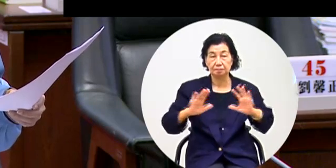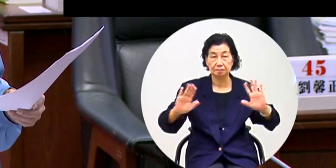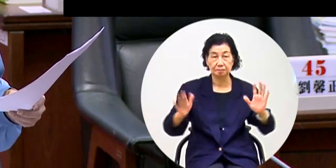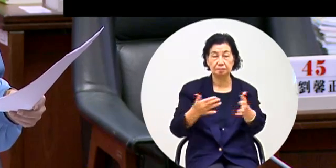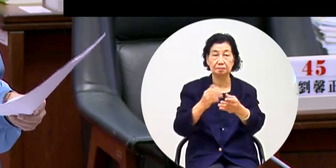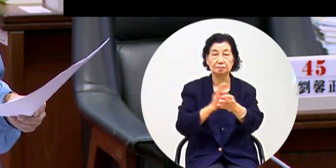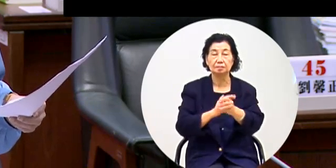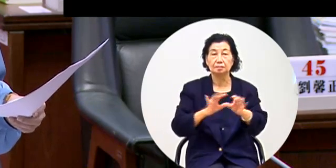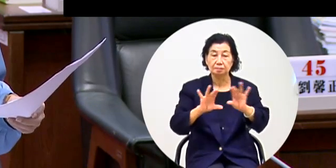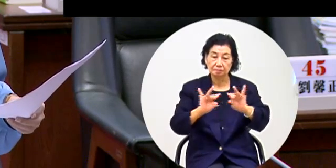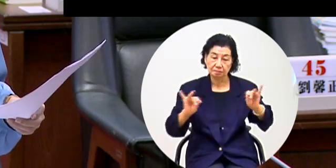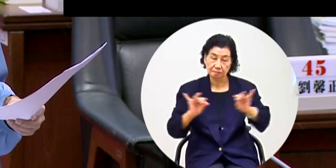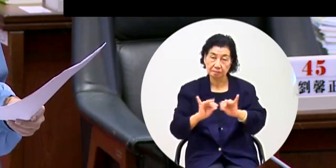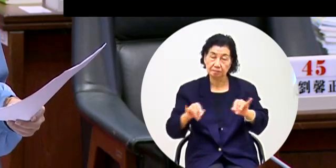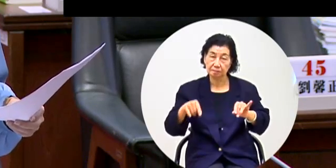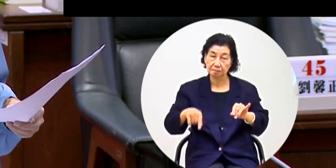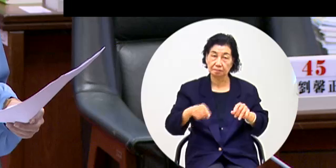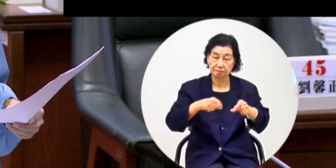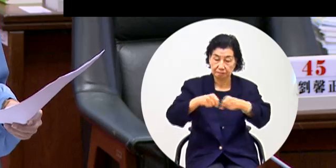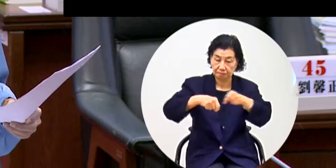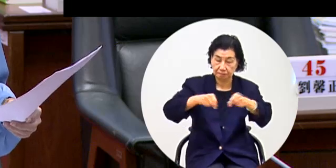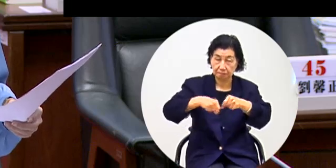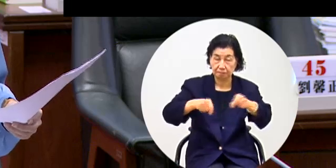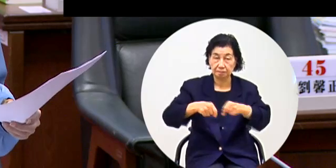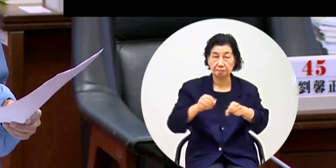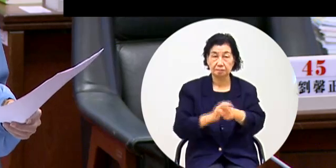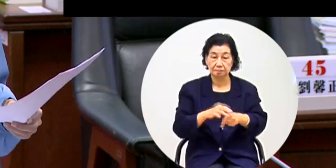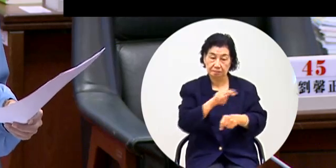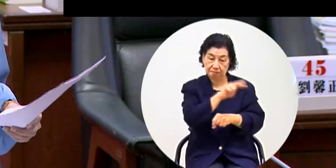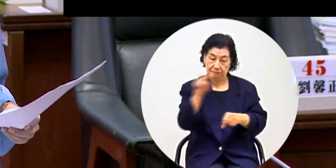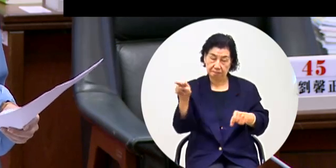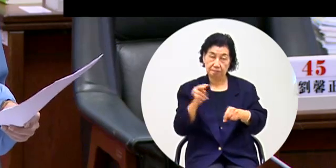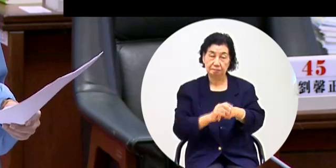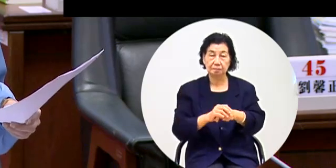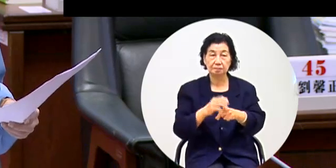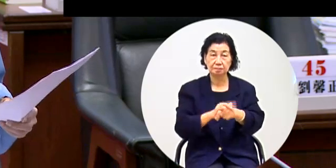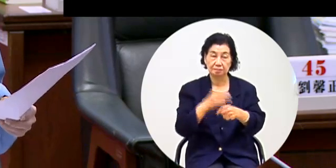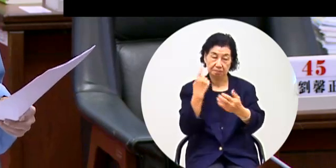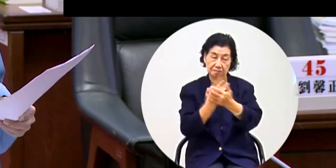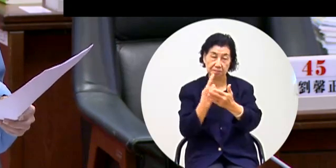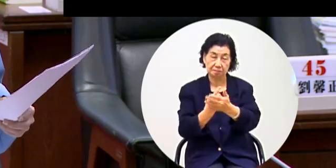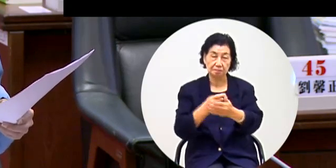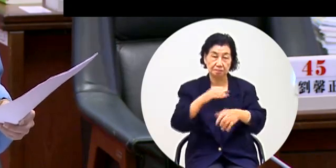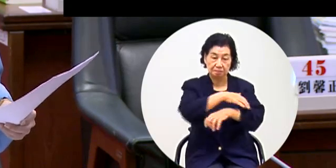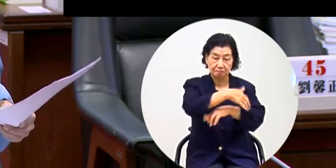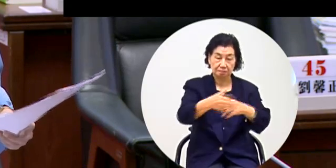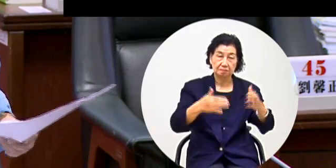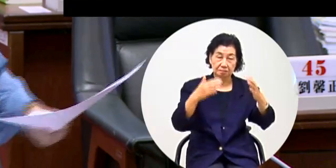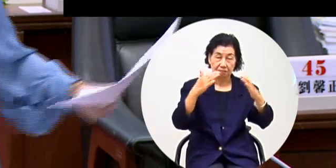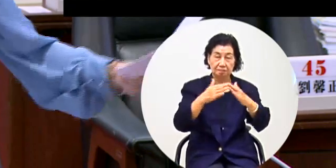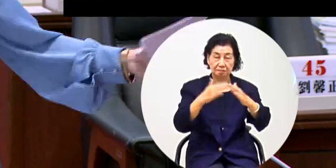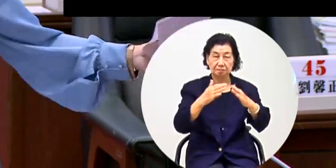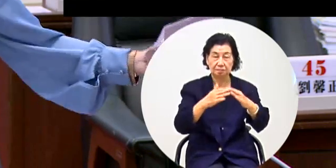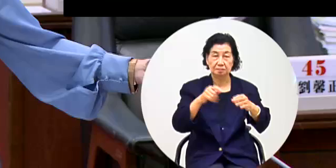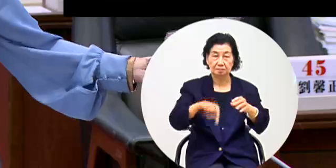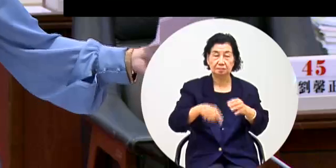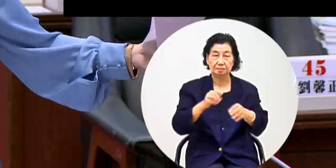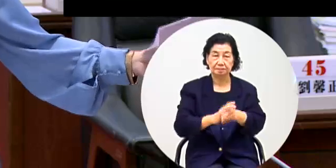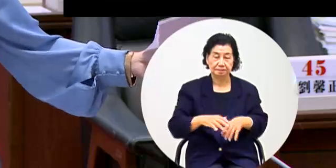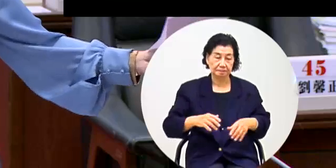最近常常看到很多的县市的市长在跳脚，县长在跳脚，跳脚什么？他说哎、欸，你跟我